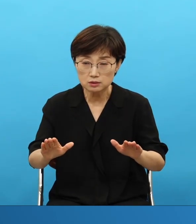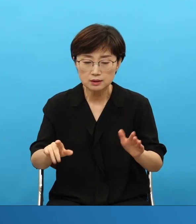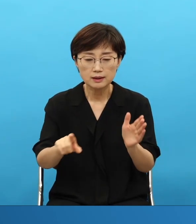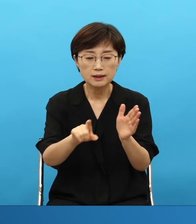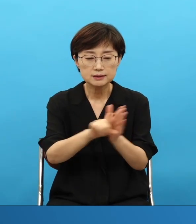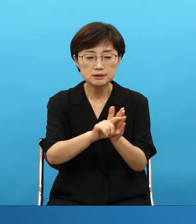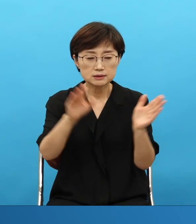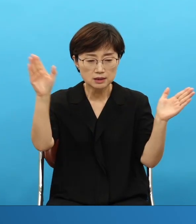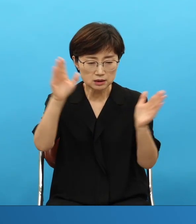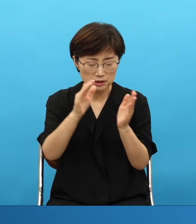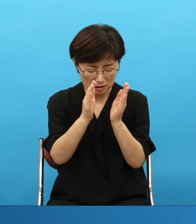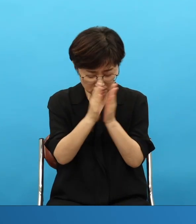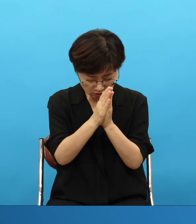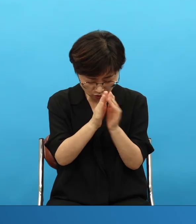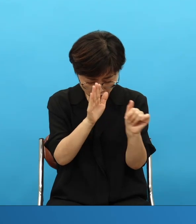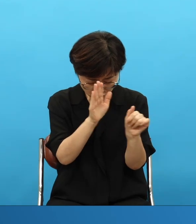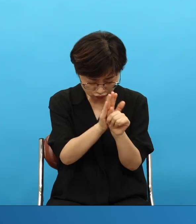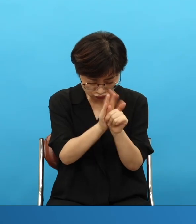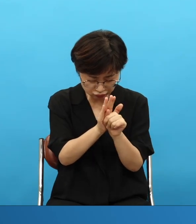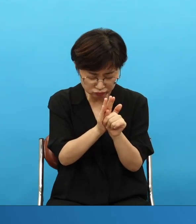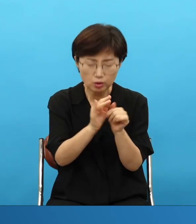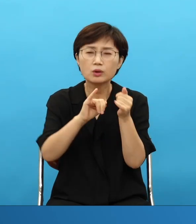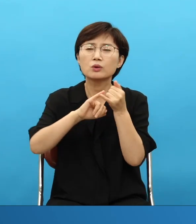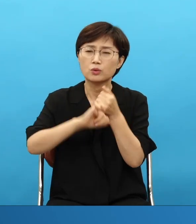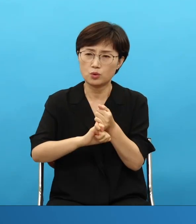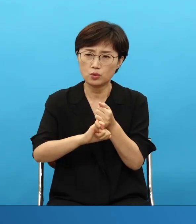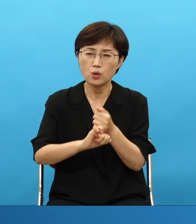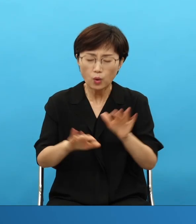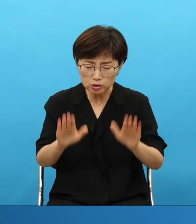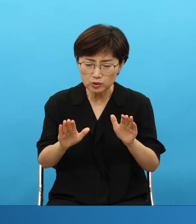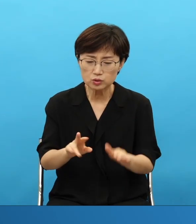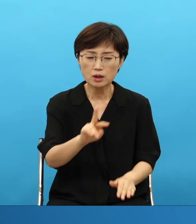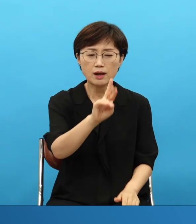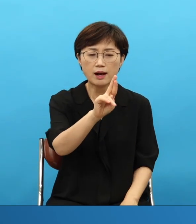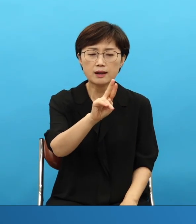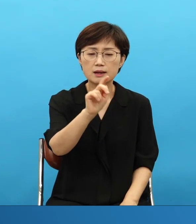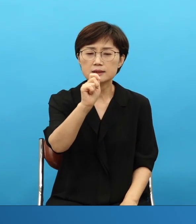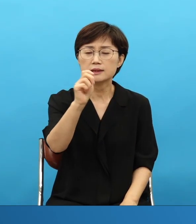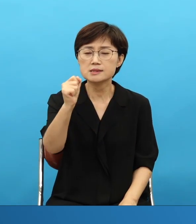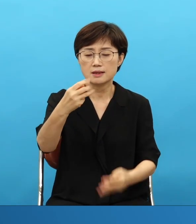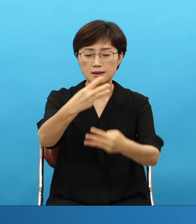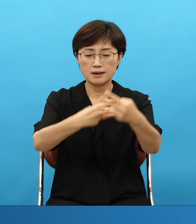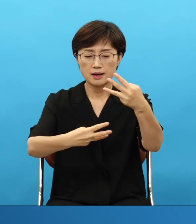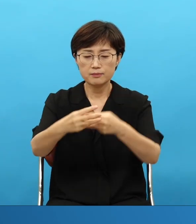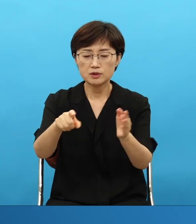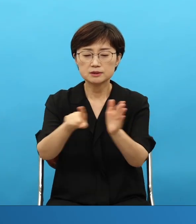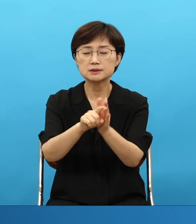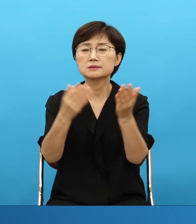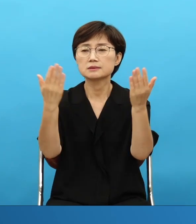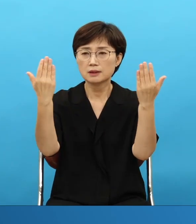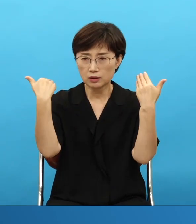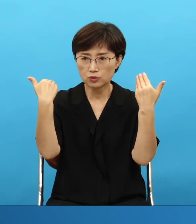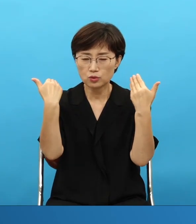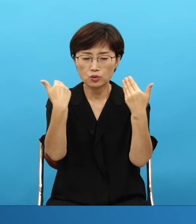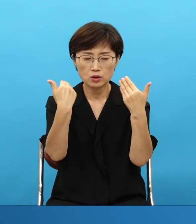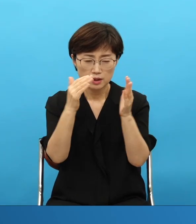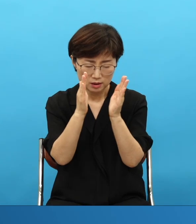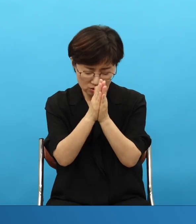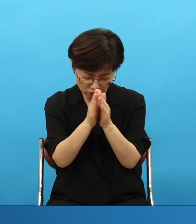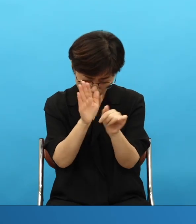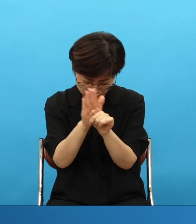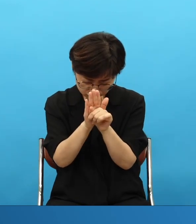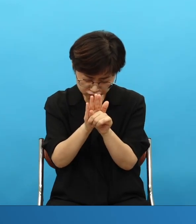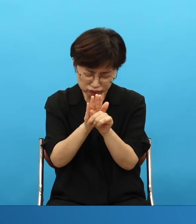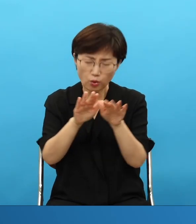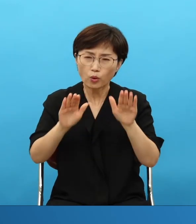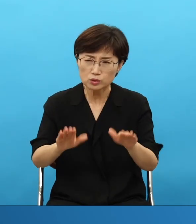기도하고 오늘만이라도 RTS를 위해 기도하자. That is why throughout the nation and the world, even if it's just for today, let us pray for the seminary